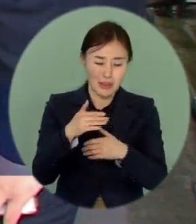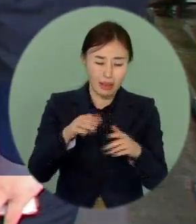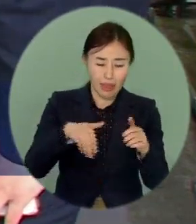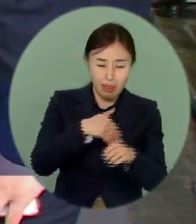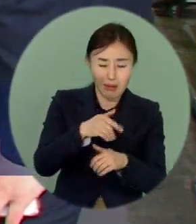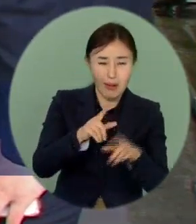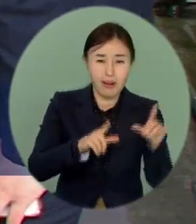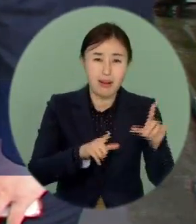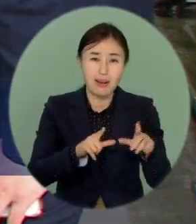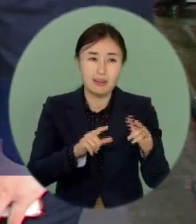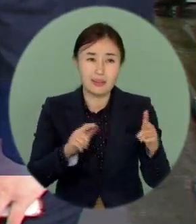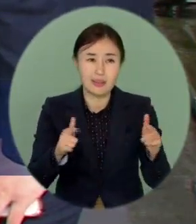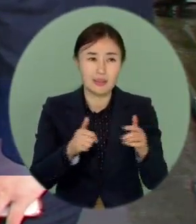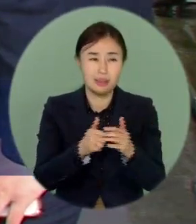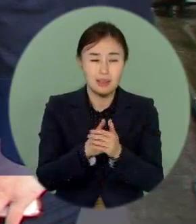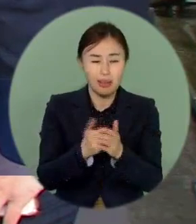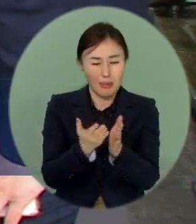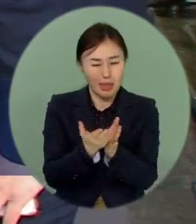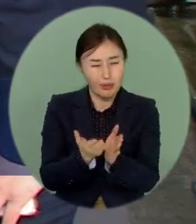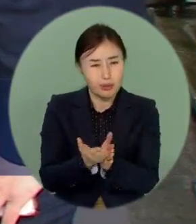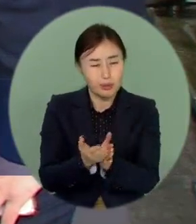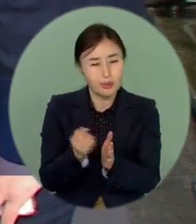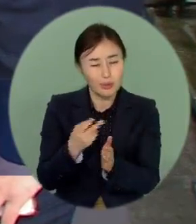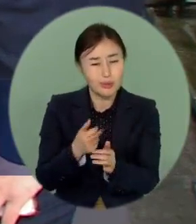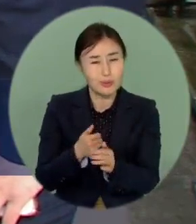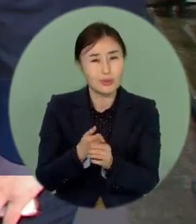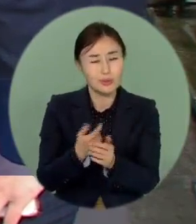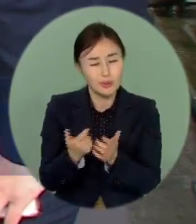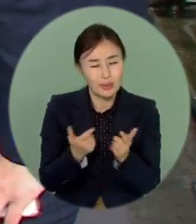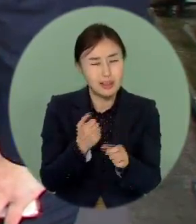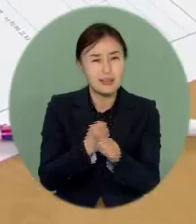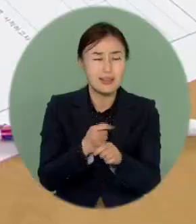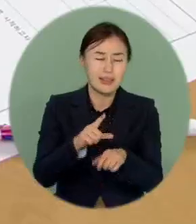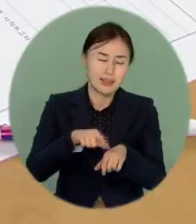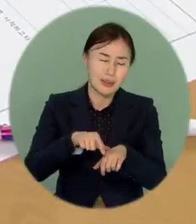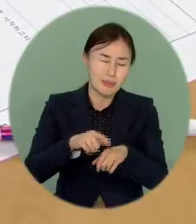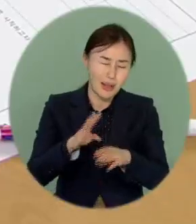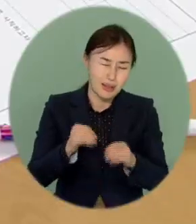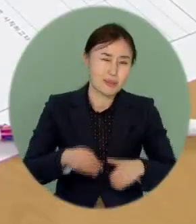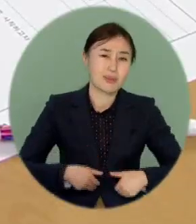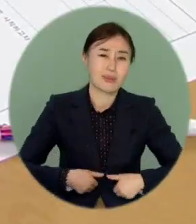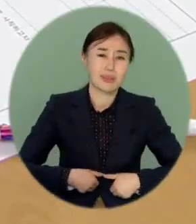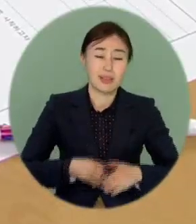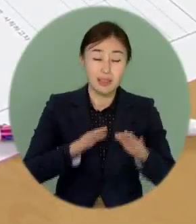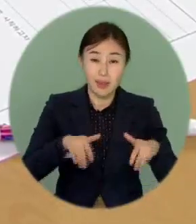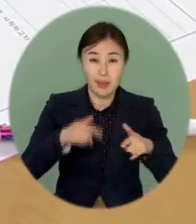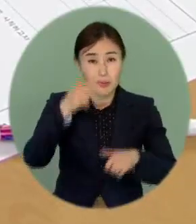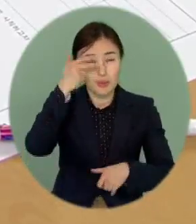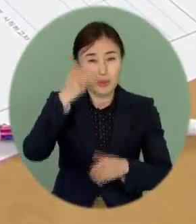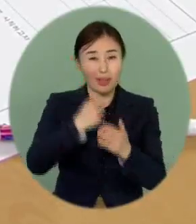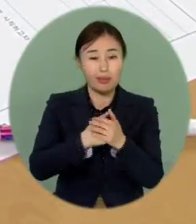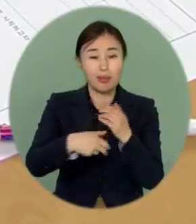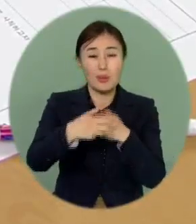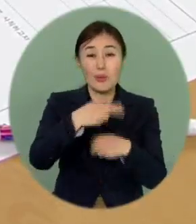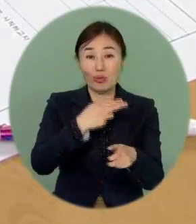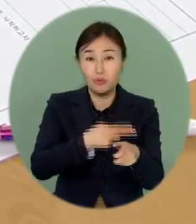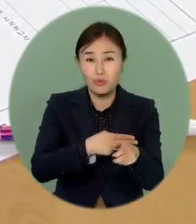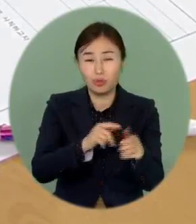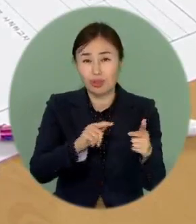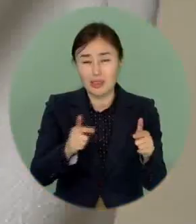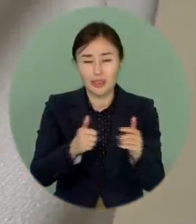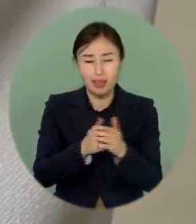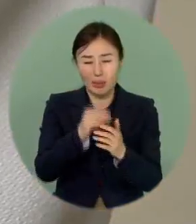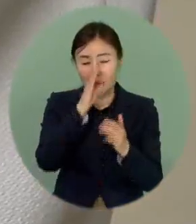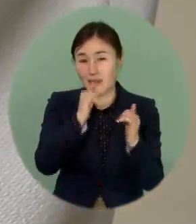따라 이제 뭐 맞춰져 오기까지가 좀 오래 걸려요 시간이. 전남대와 조선대 의대 교수들이 환자를